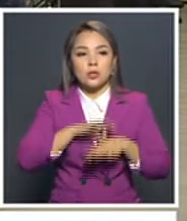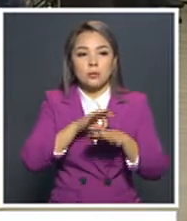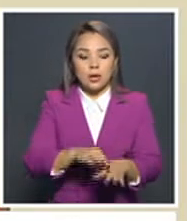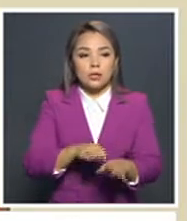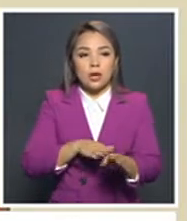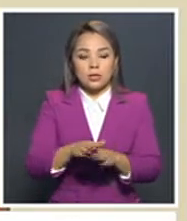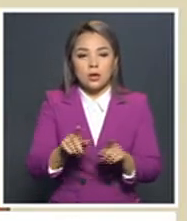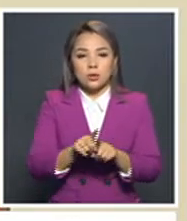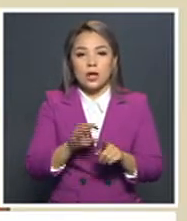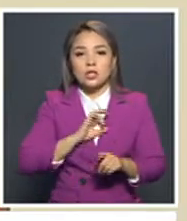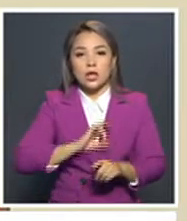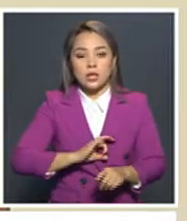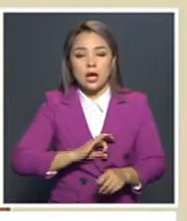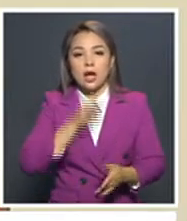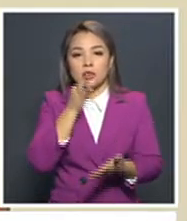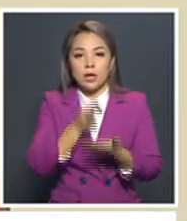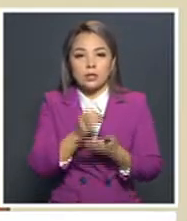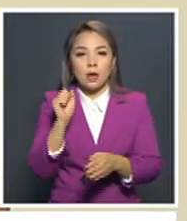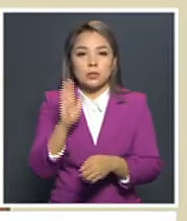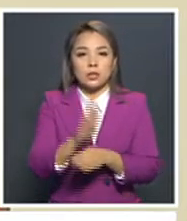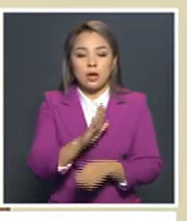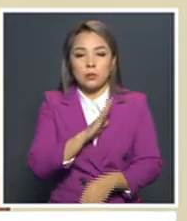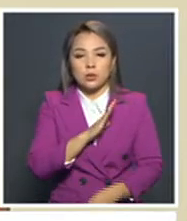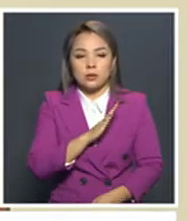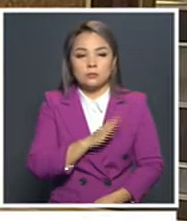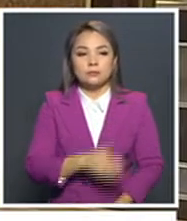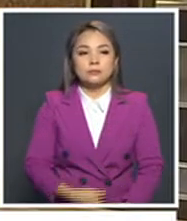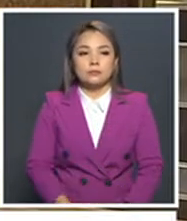ширатуды шенеуніктерге шегелеп тапсырды.